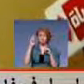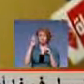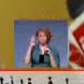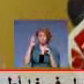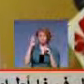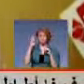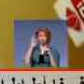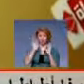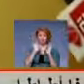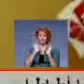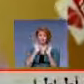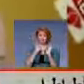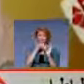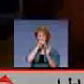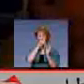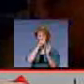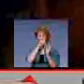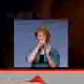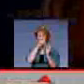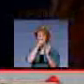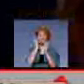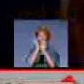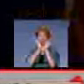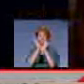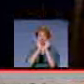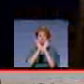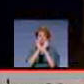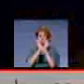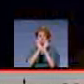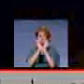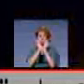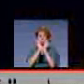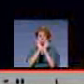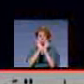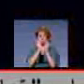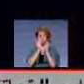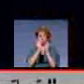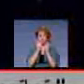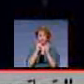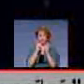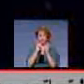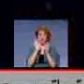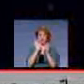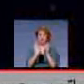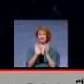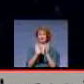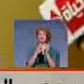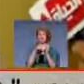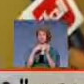مشكله. يعني الناس تستسهل. صحيح في ناس تعتقد ان شغل الكاسيت يبقى خلاص، لا هو اللي يقرا القران. يا جماعه انا